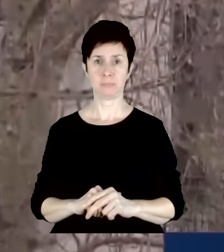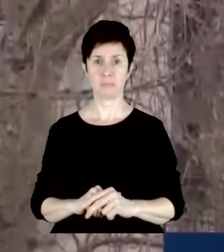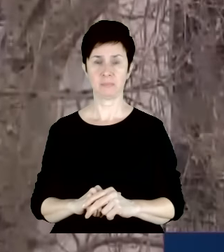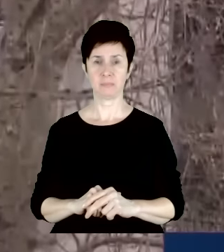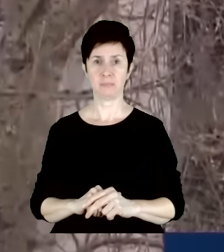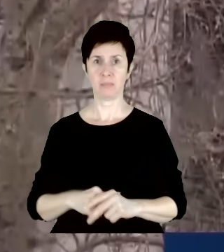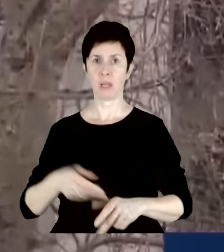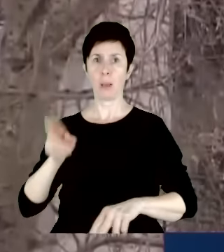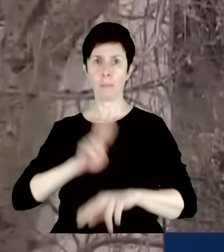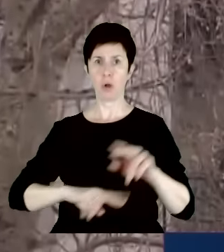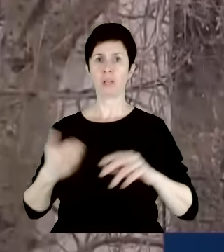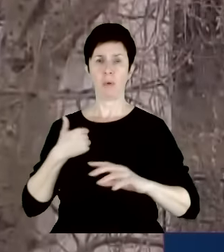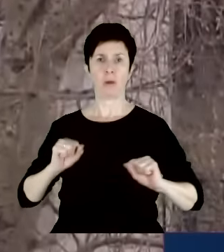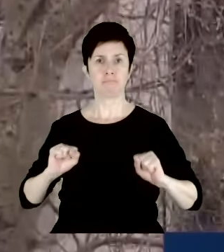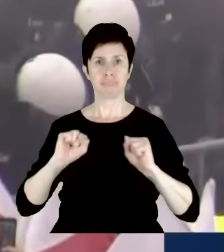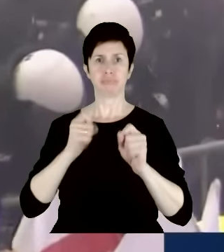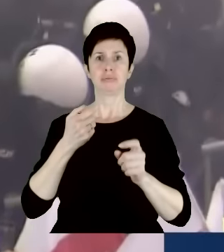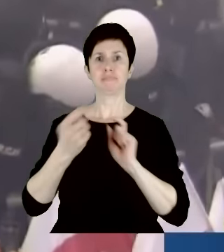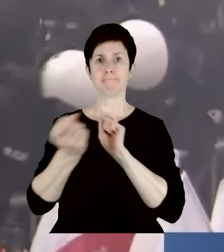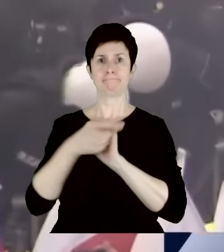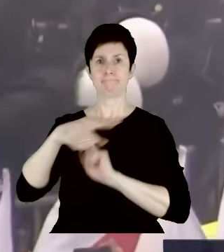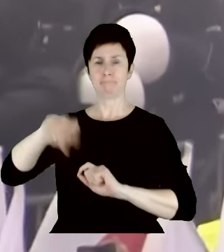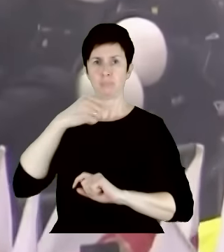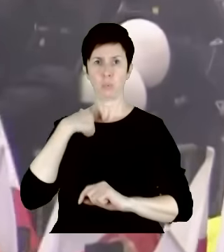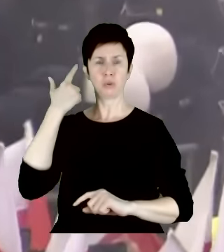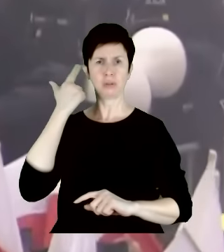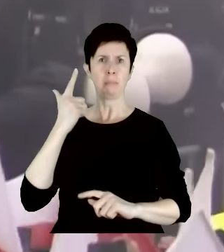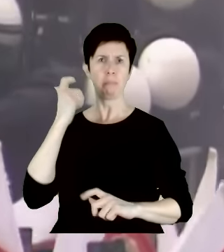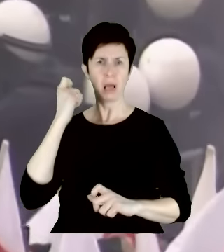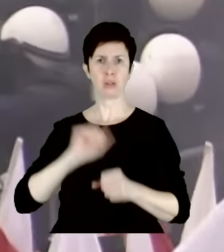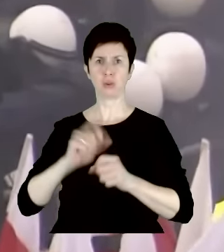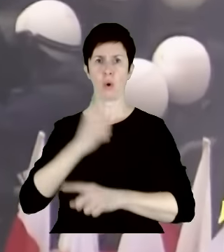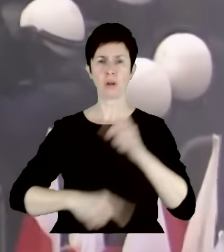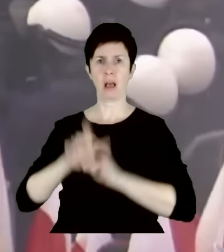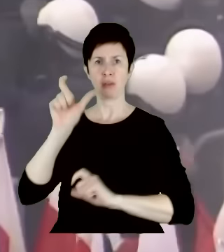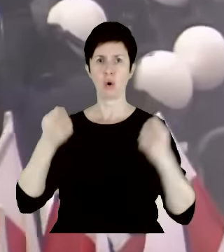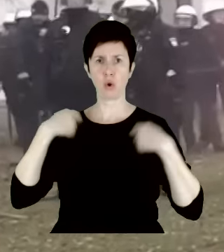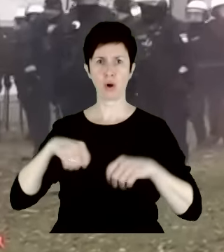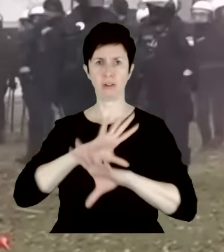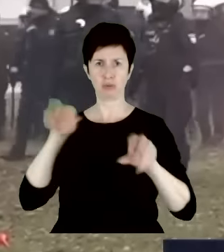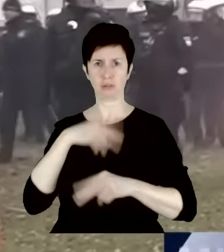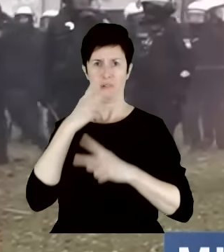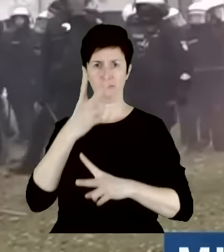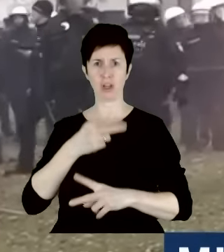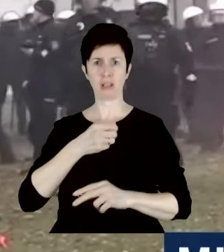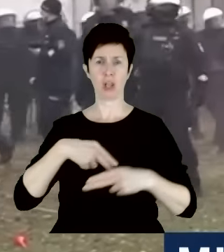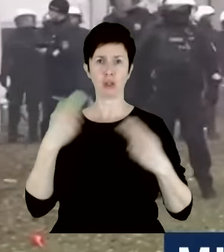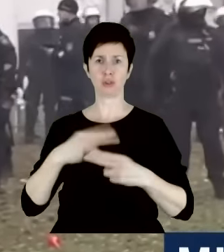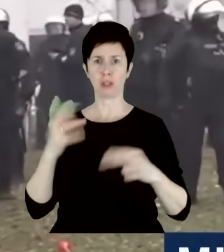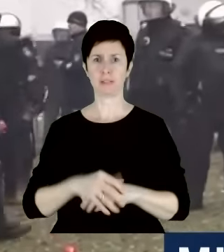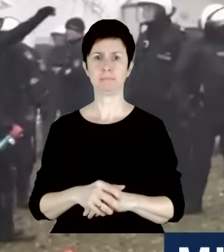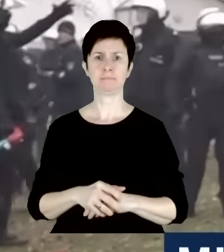Policja użyła siły wobec protestujących przed Sejmem. Słychać było strzały. Wśród rolników są ranni. Wszystko na oczach naszego dziennikarza. Prowokacja